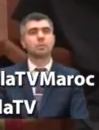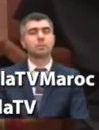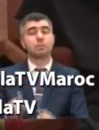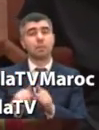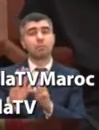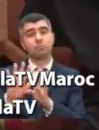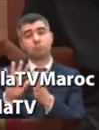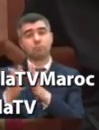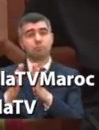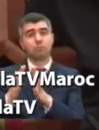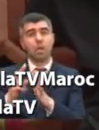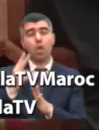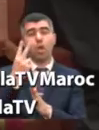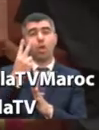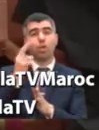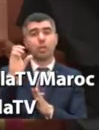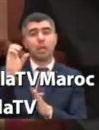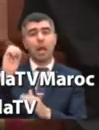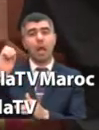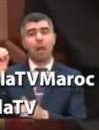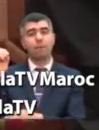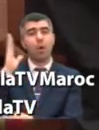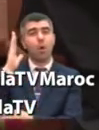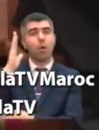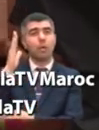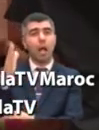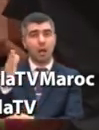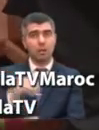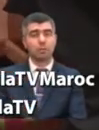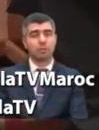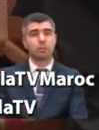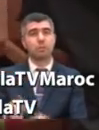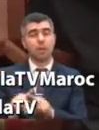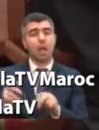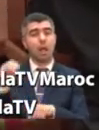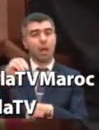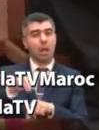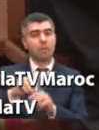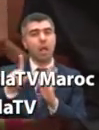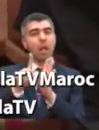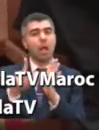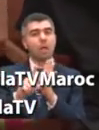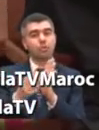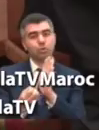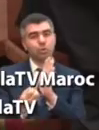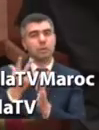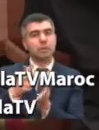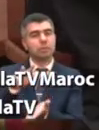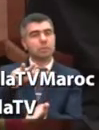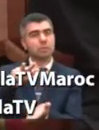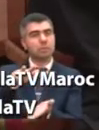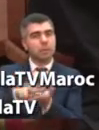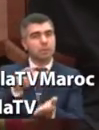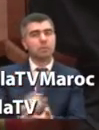توزيع ديال 21,000 هكتار لفائدة 2000 مستفيد. من بعد جاء الإصدار ديال واحد القانون باش يتمكنوا من تسوية